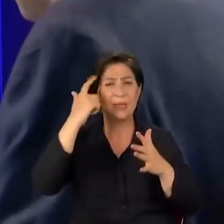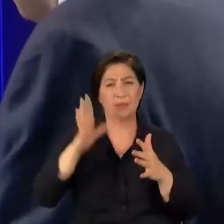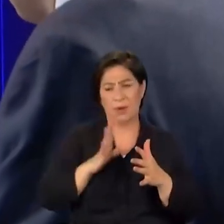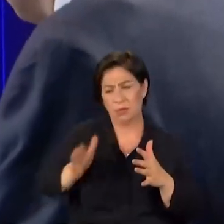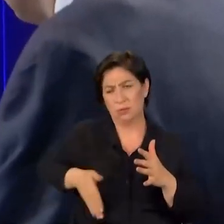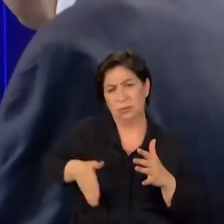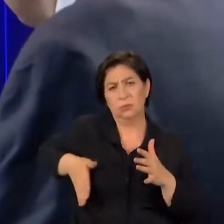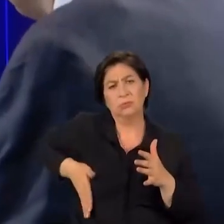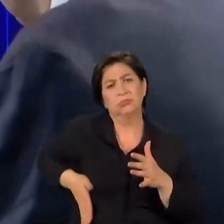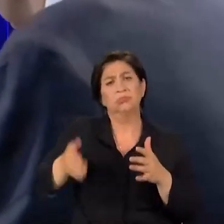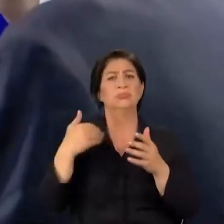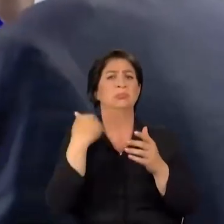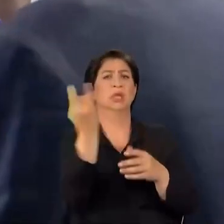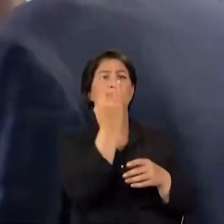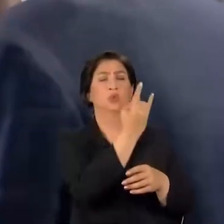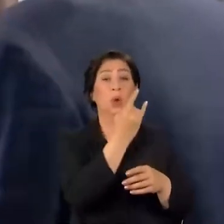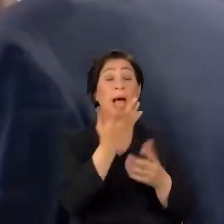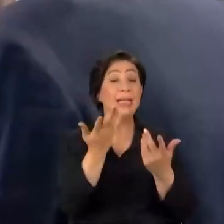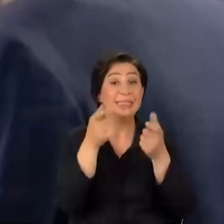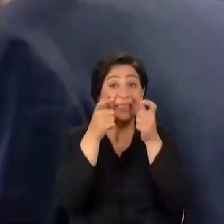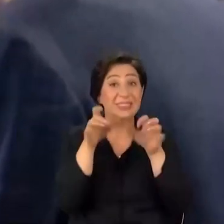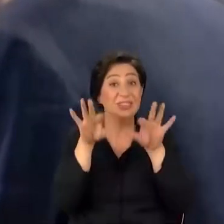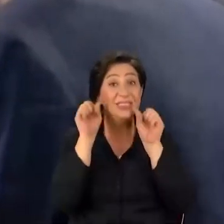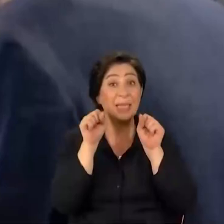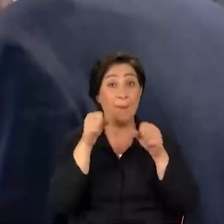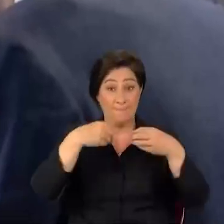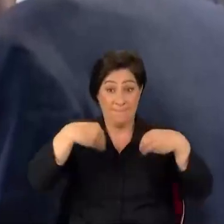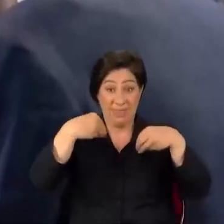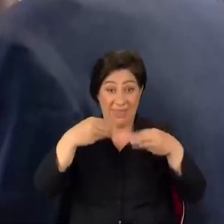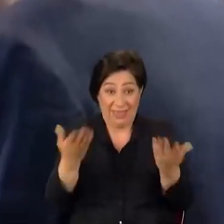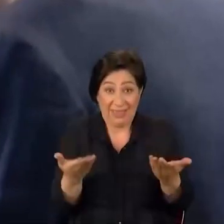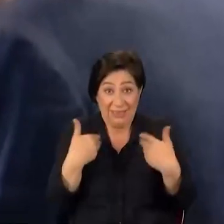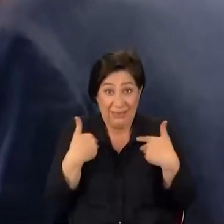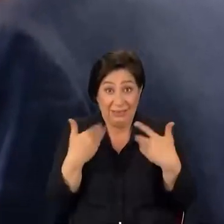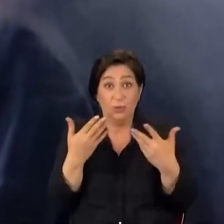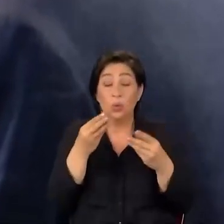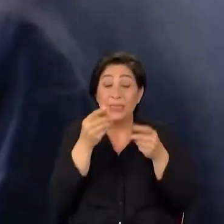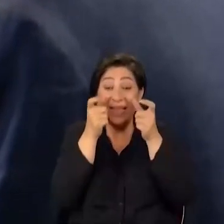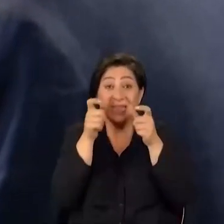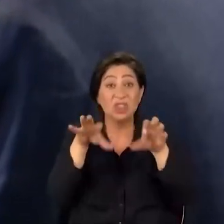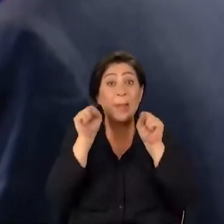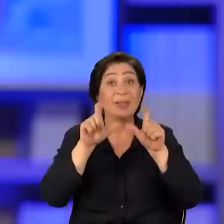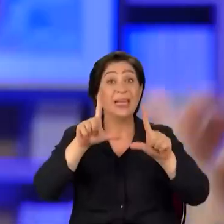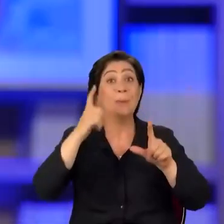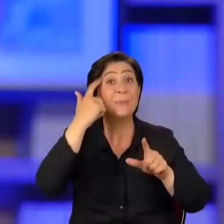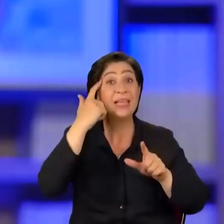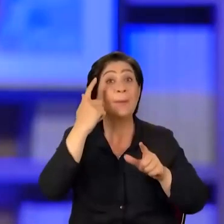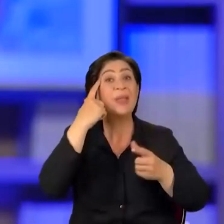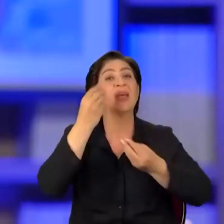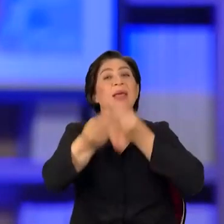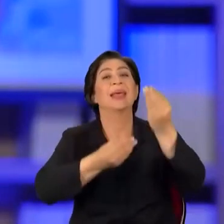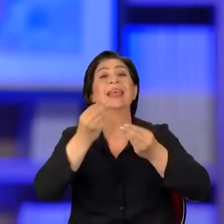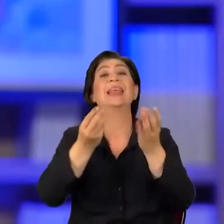taşıyor. O zaman nasıl ilgi çekici olacağız? O zaman pazardayız. Yani anlattığımız şeyin ilgi çekici olması lazım. Sadece bilgiden